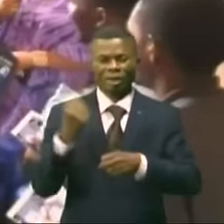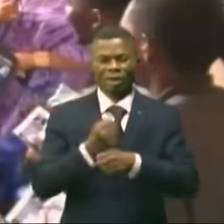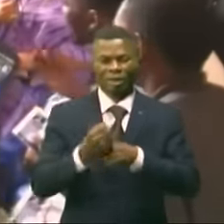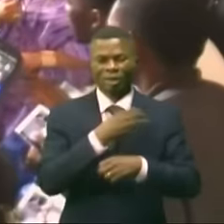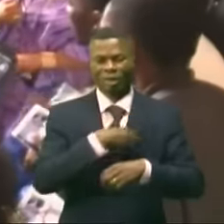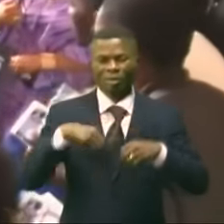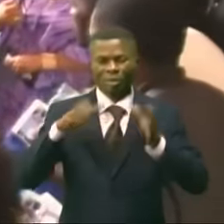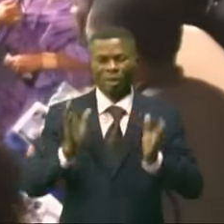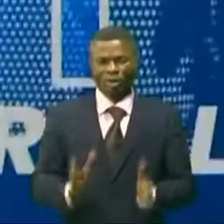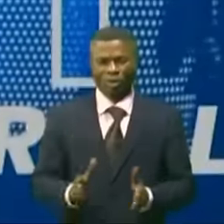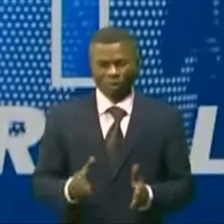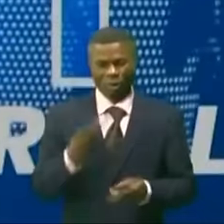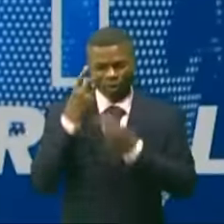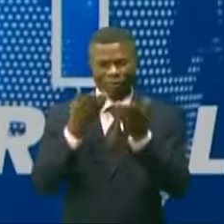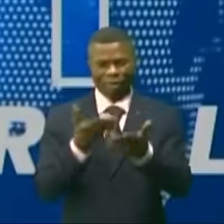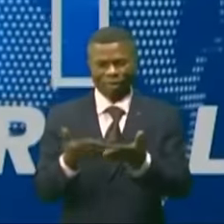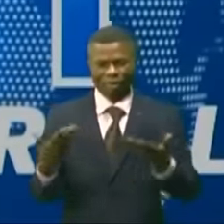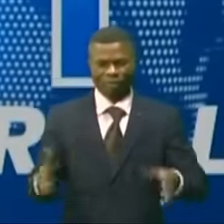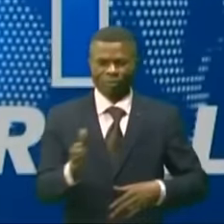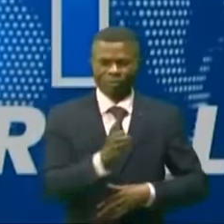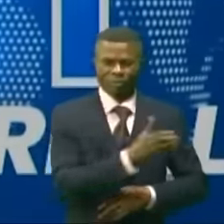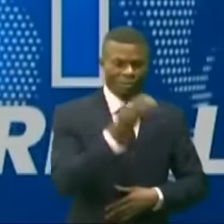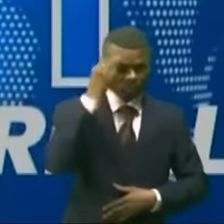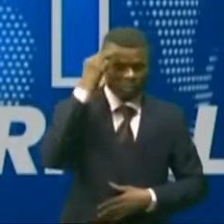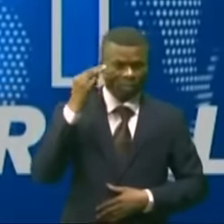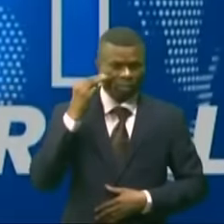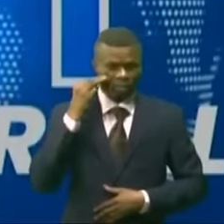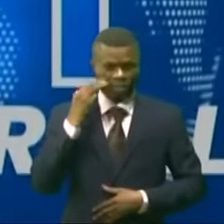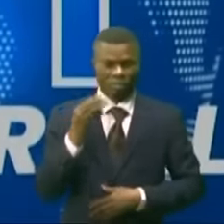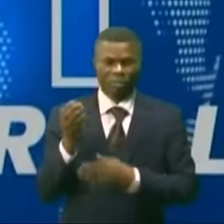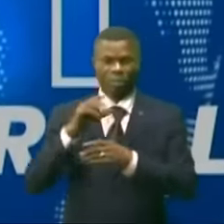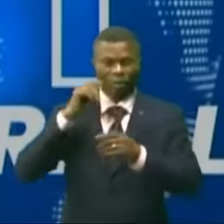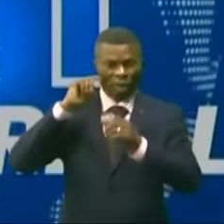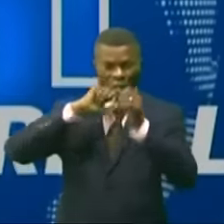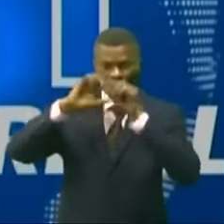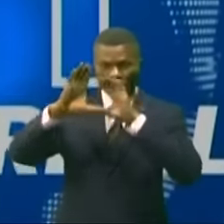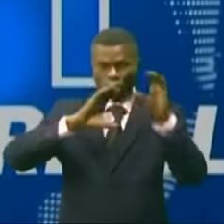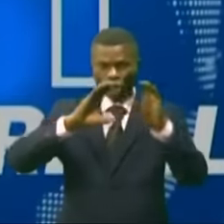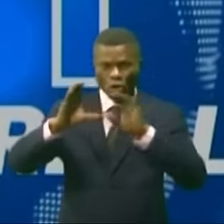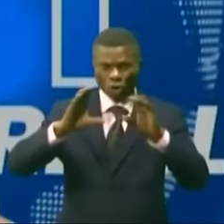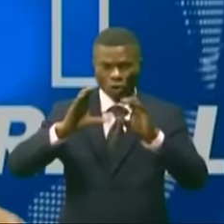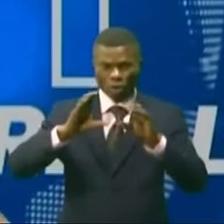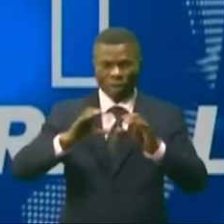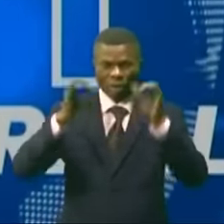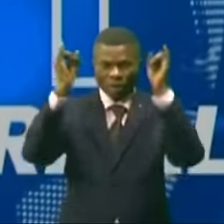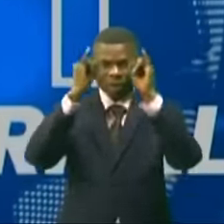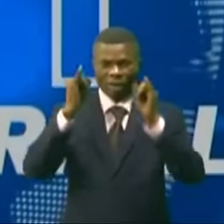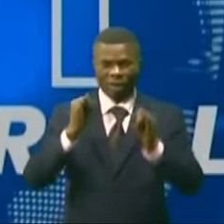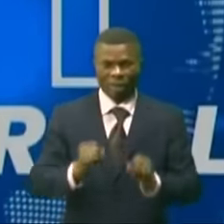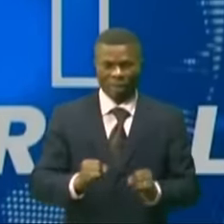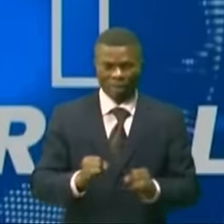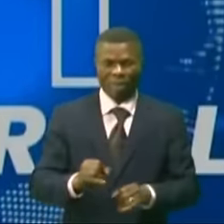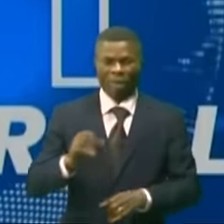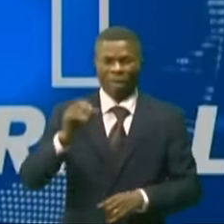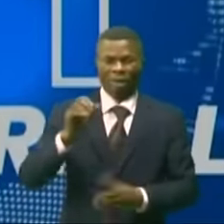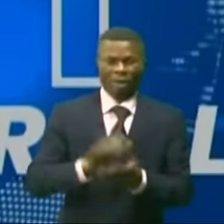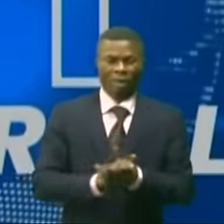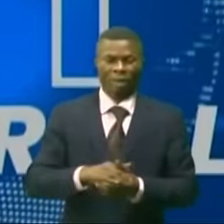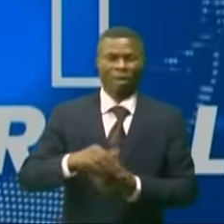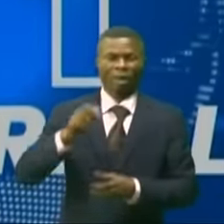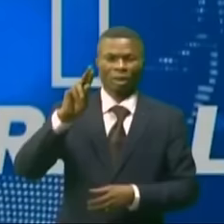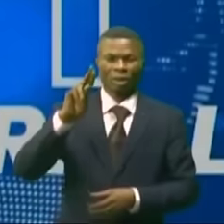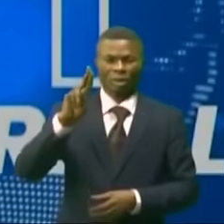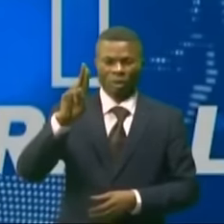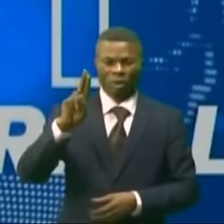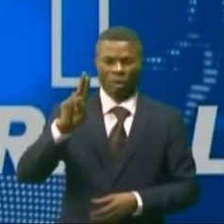femmes congolaises le ministre des Postes télécommunications et numérique Augustin kibasaliba se